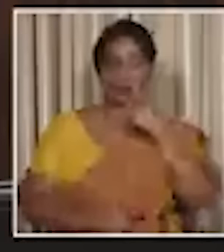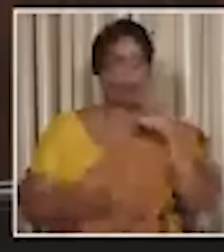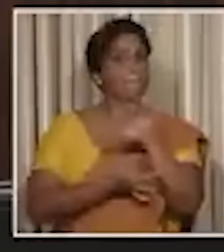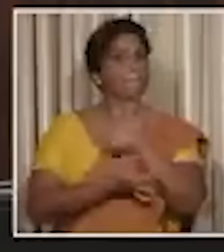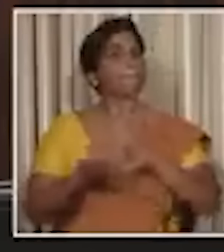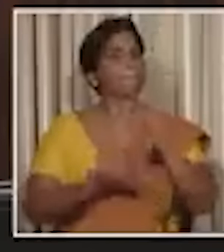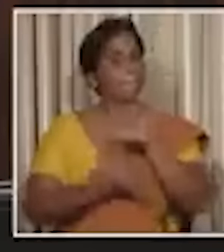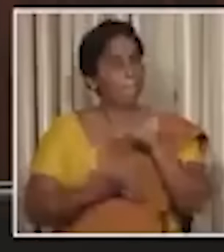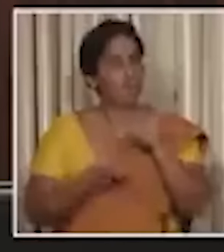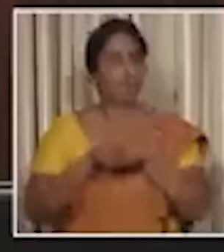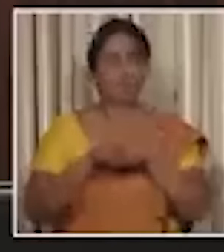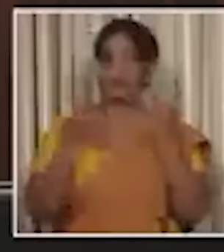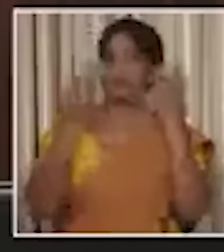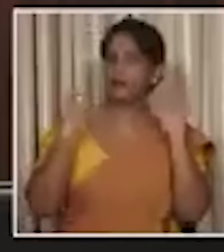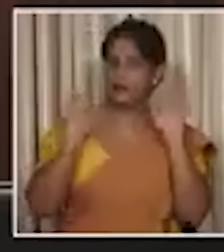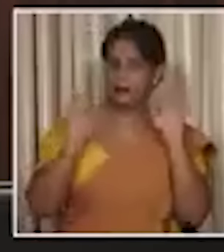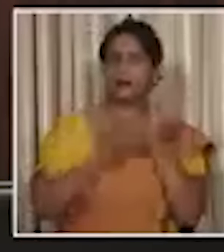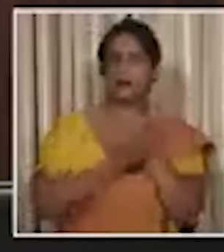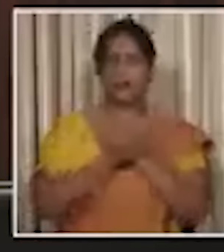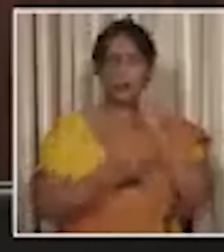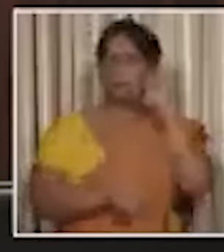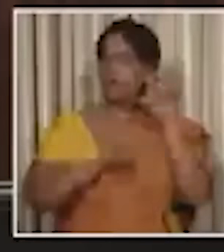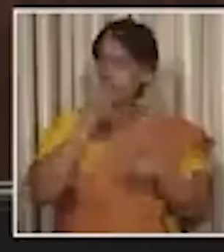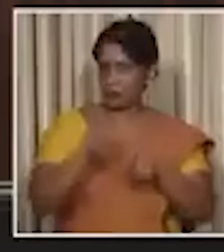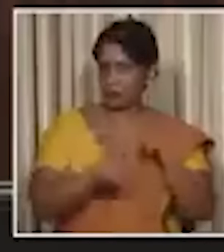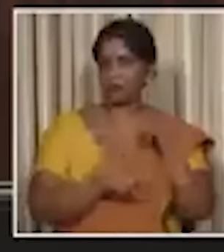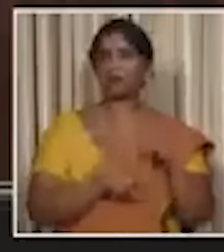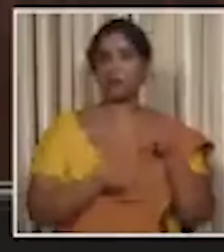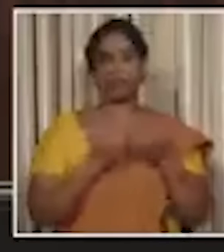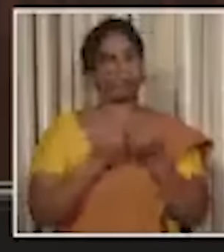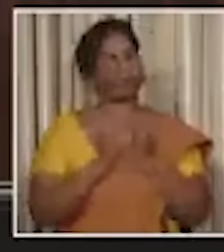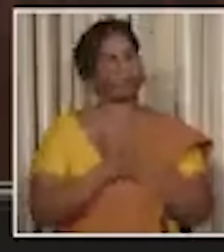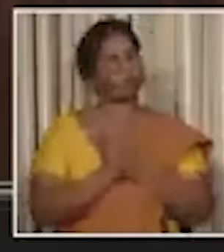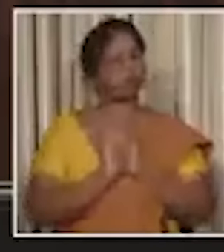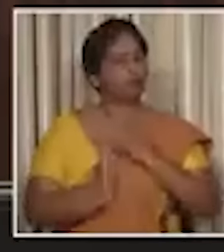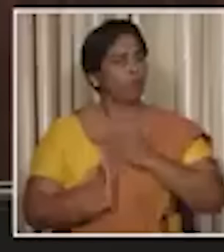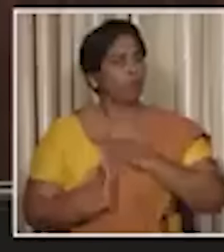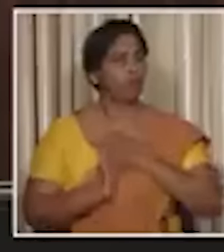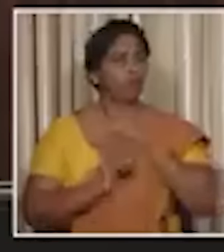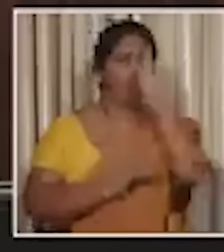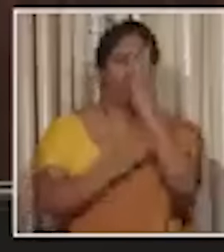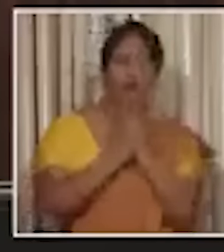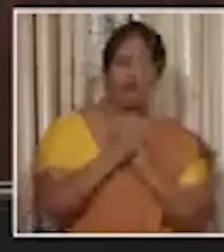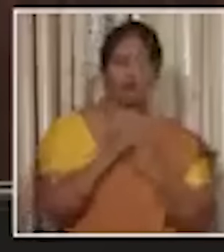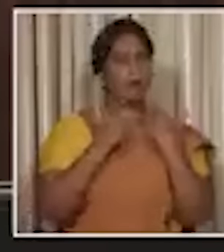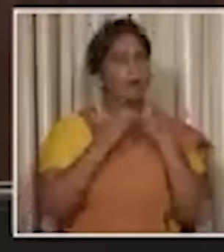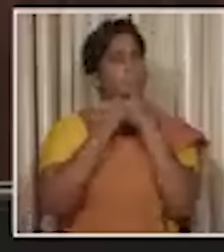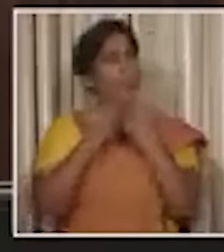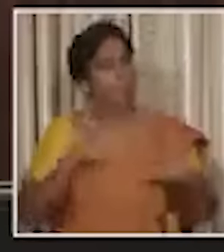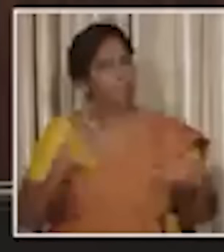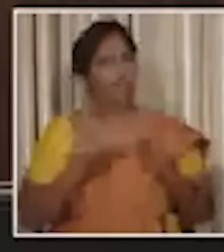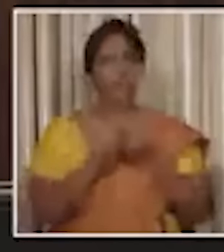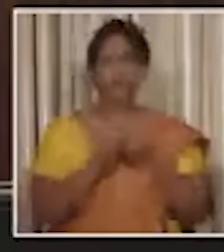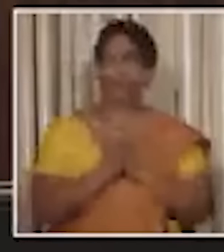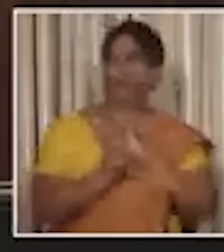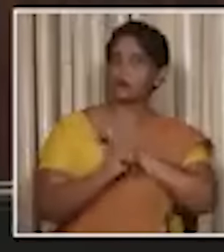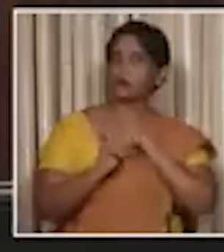සහ නිදහස සෑම පුරවැසියෙක්ම තමන් අදාන ආගම තමන්ගේ භාෂාව තමන්ගේ සංස්කෘතියන්